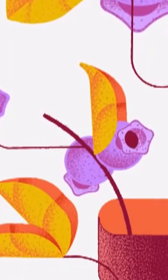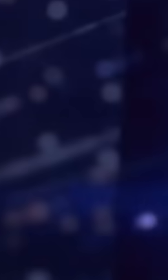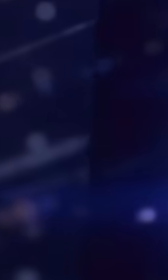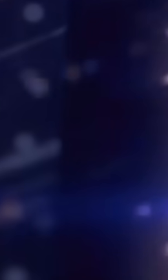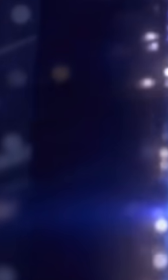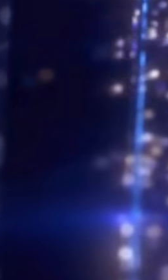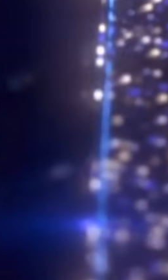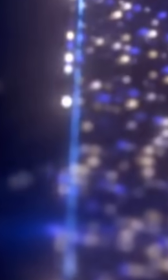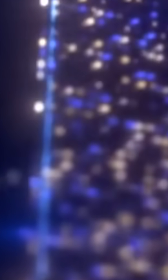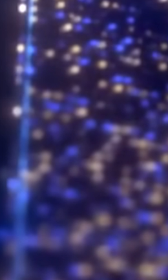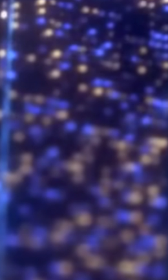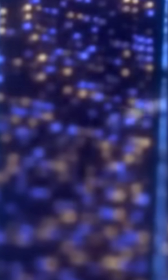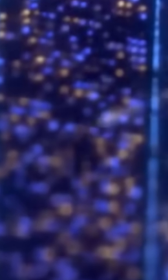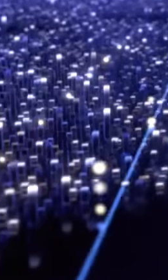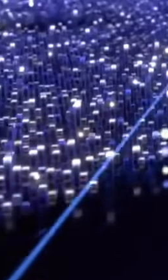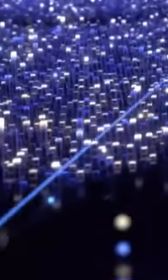11.